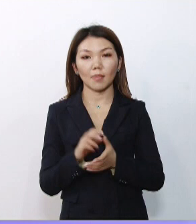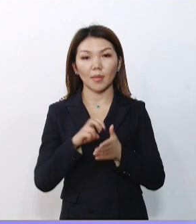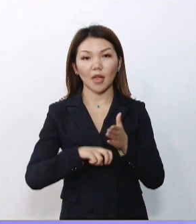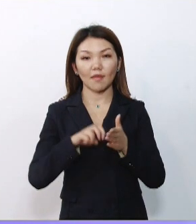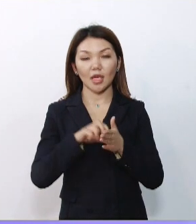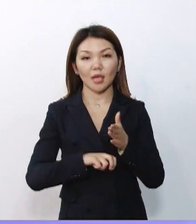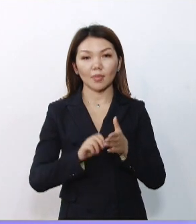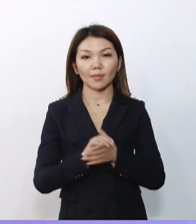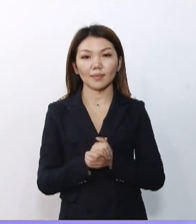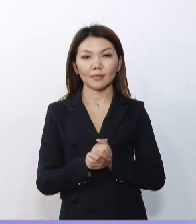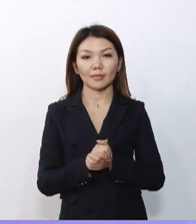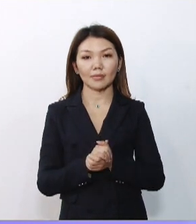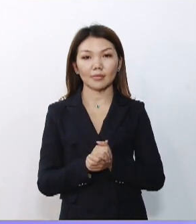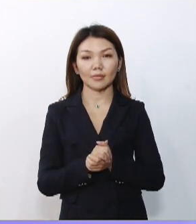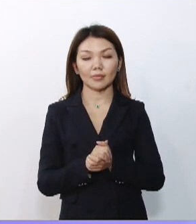Проверяем.